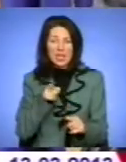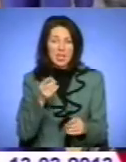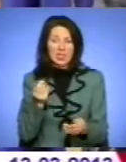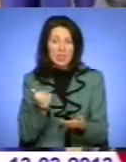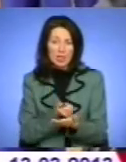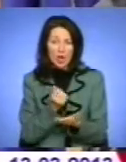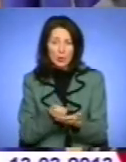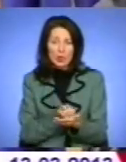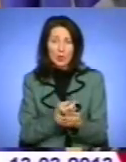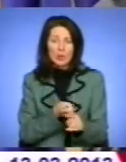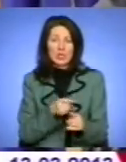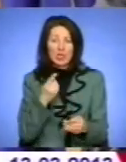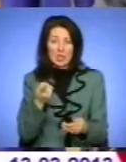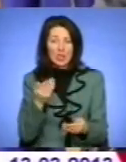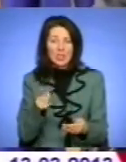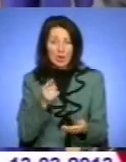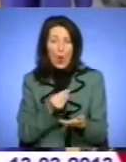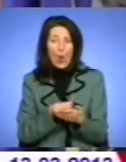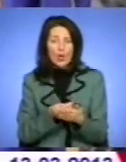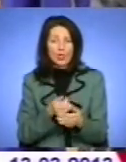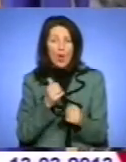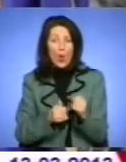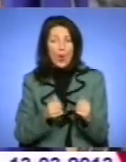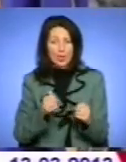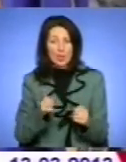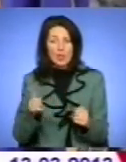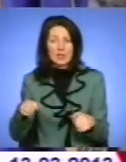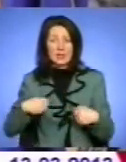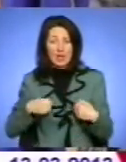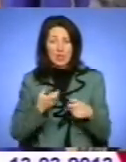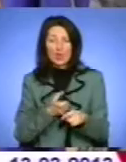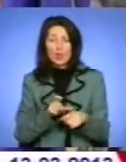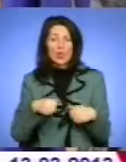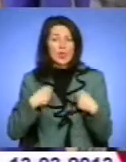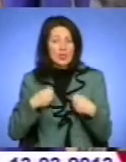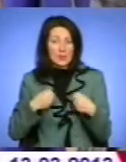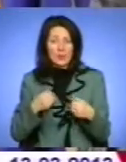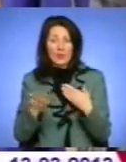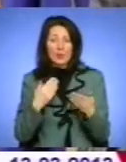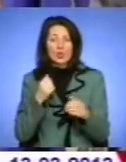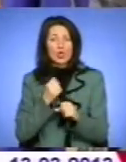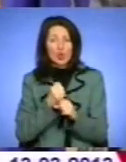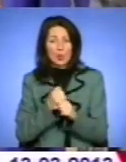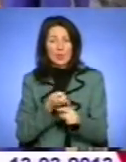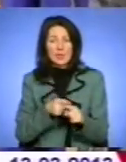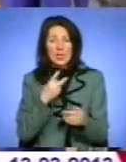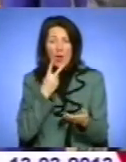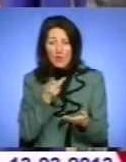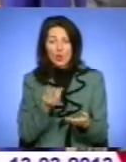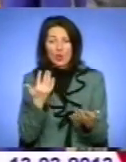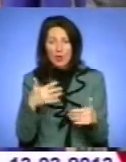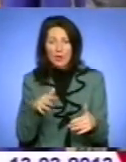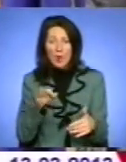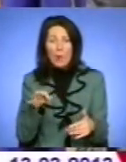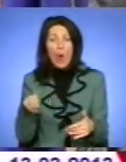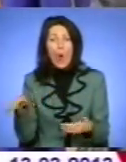заробіток, це їхні кошти, і кожен старається дуже сумлінно відноситися до роботи. І це видно вже, як Валентин Антонович сказав, по цій